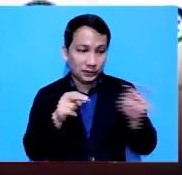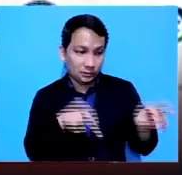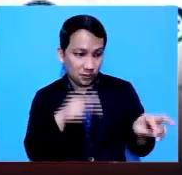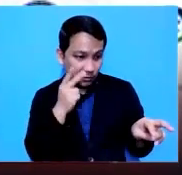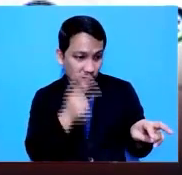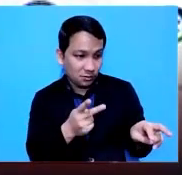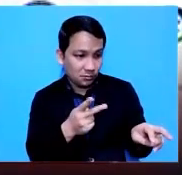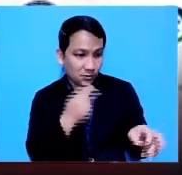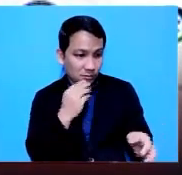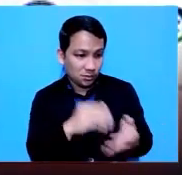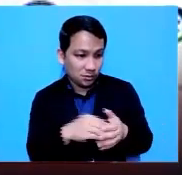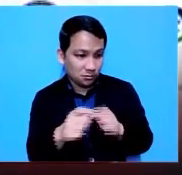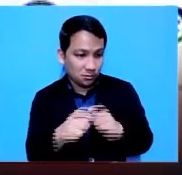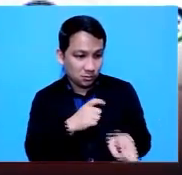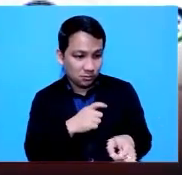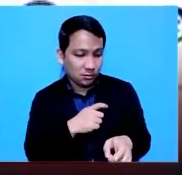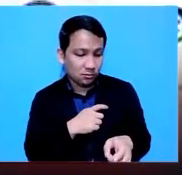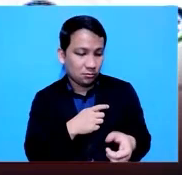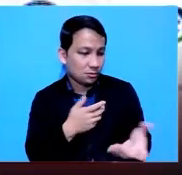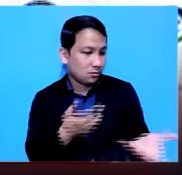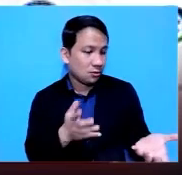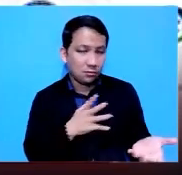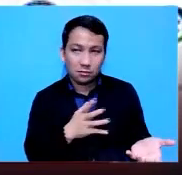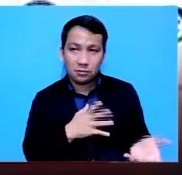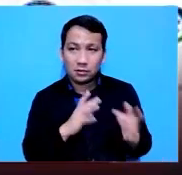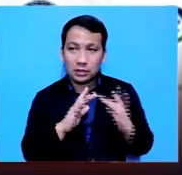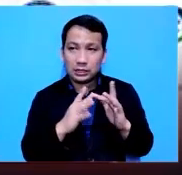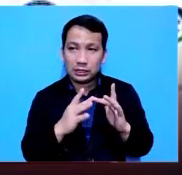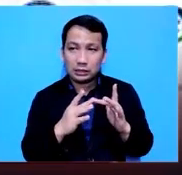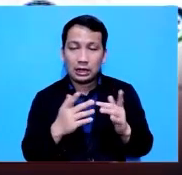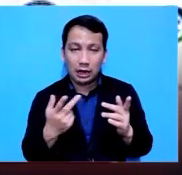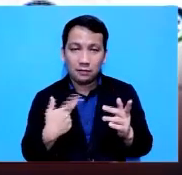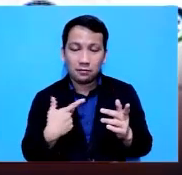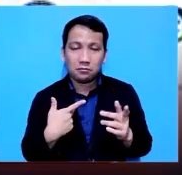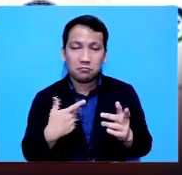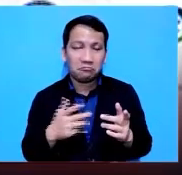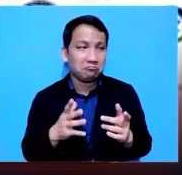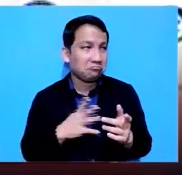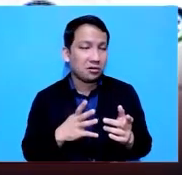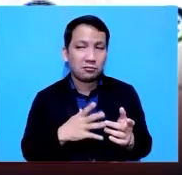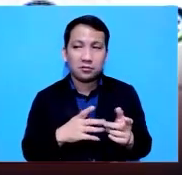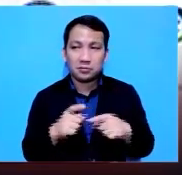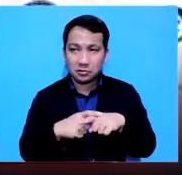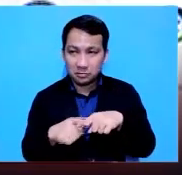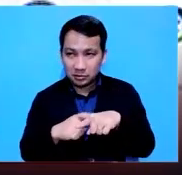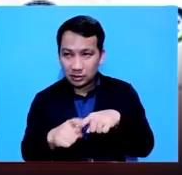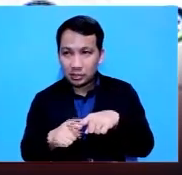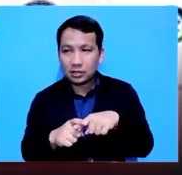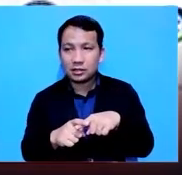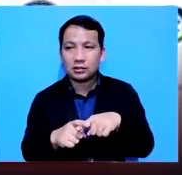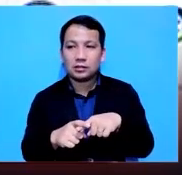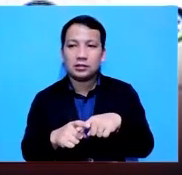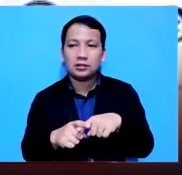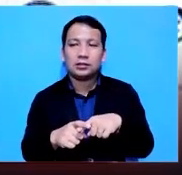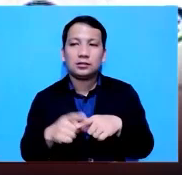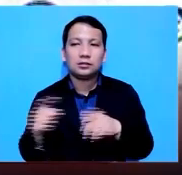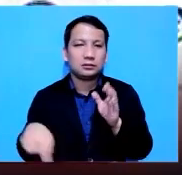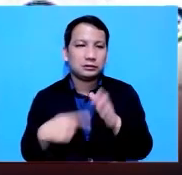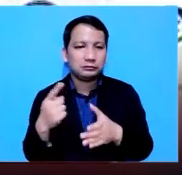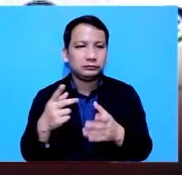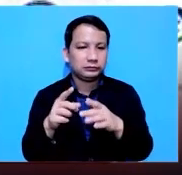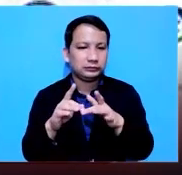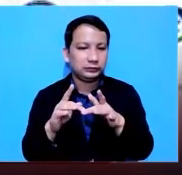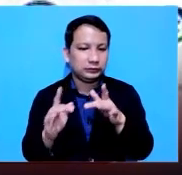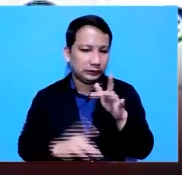na buti naman, may internet pa, no? May kuryente at minsan nawawala. Pero pinapadala lang kami